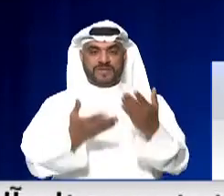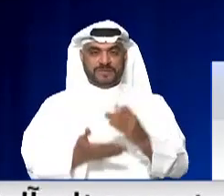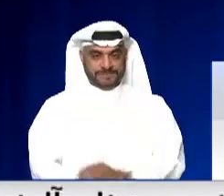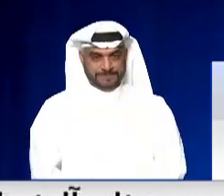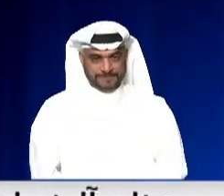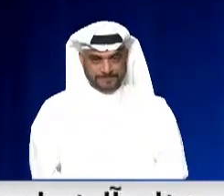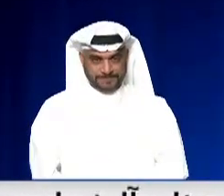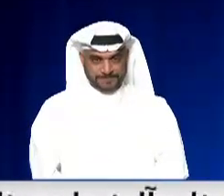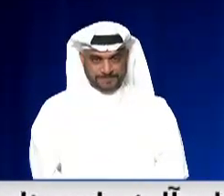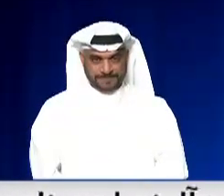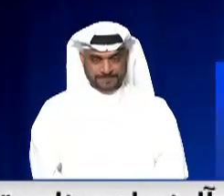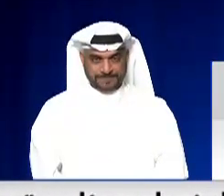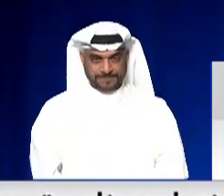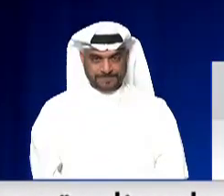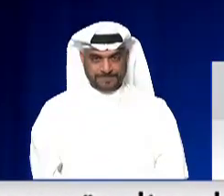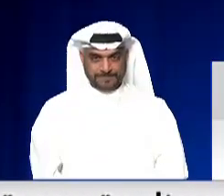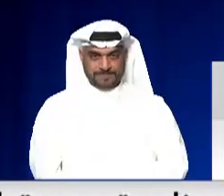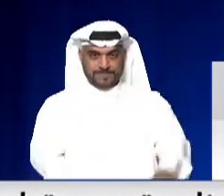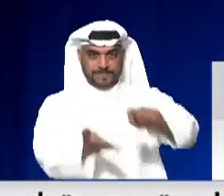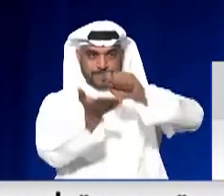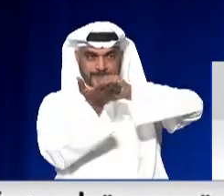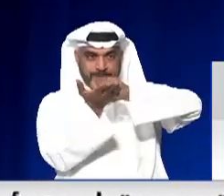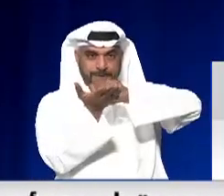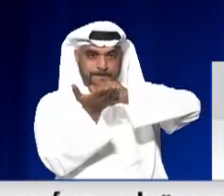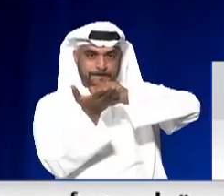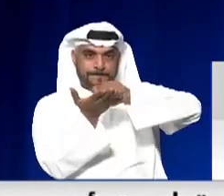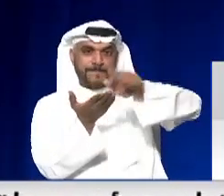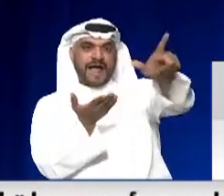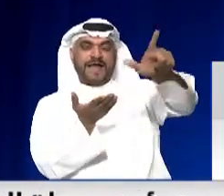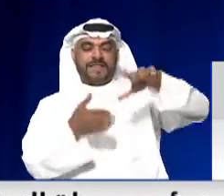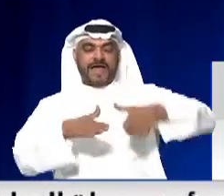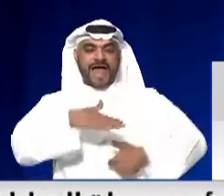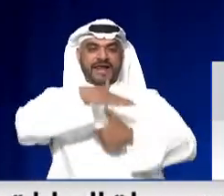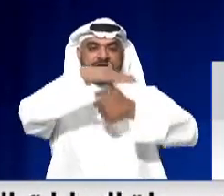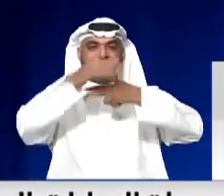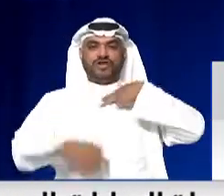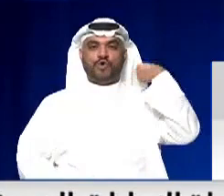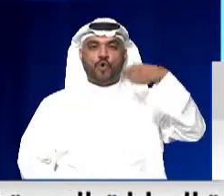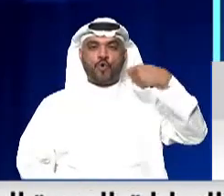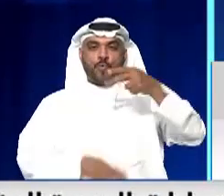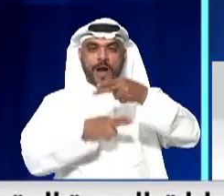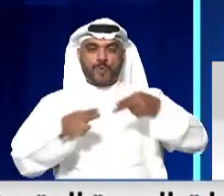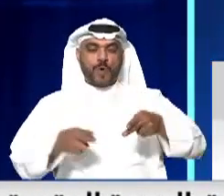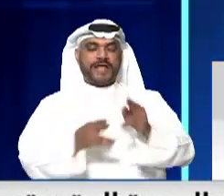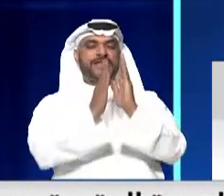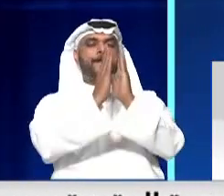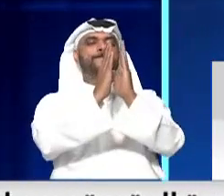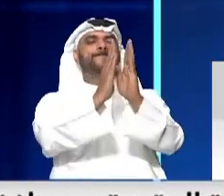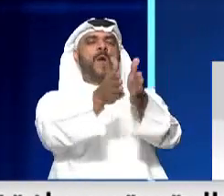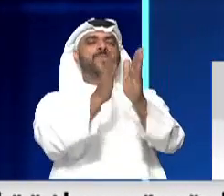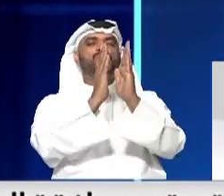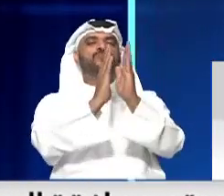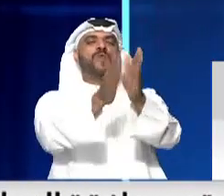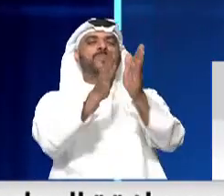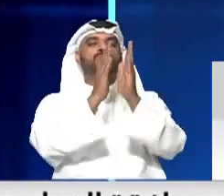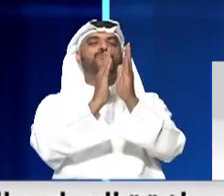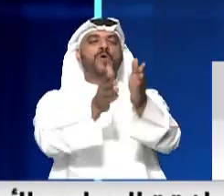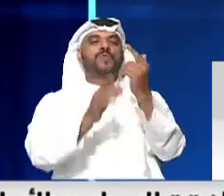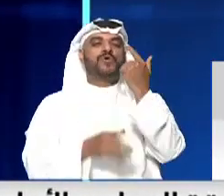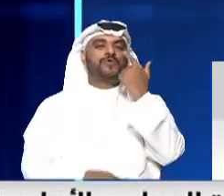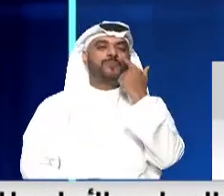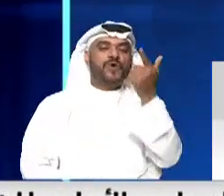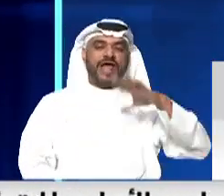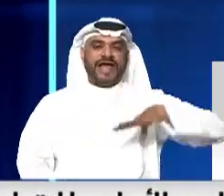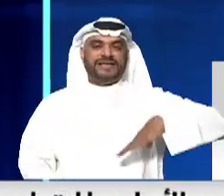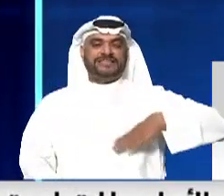والعافية. بعث سمو الشيخ أحمد نواف الأحمد الصباح رئيس مجلس الوزراء حفظه الله ببرقية تهنئة إلى